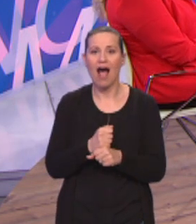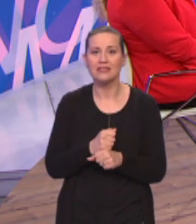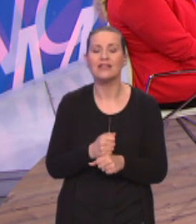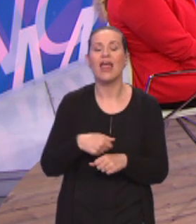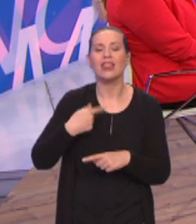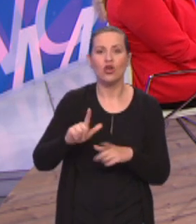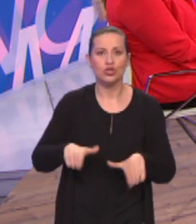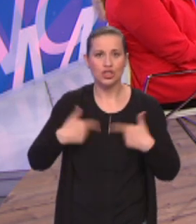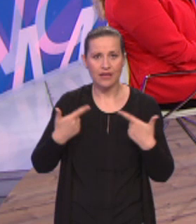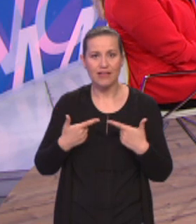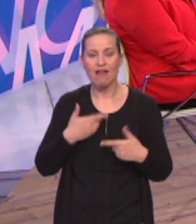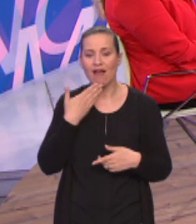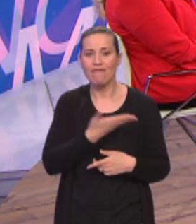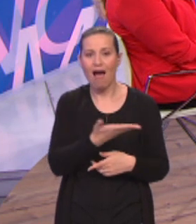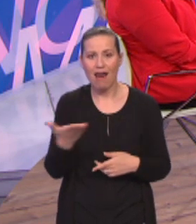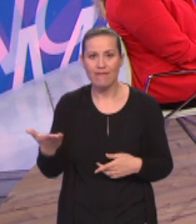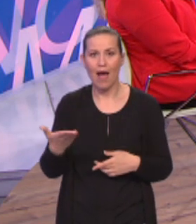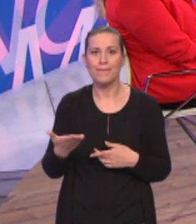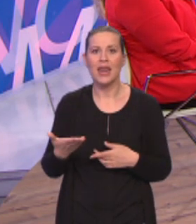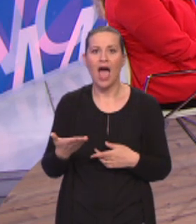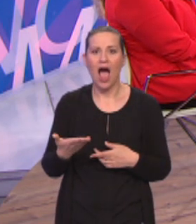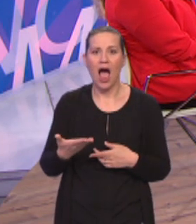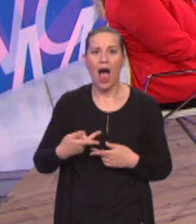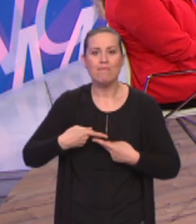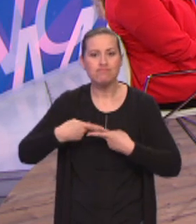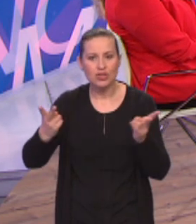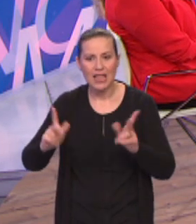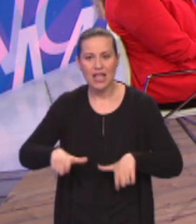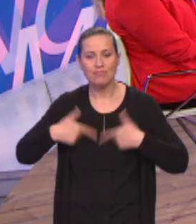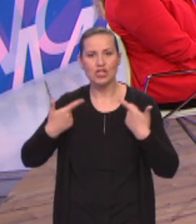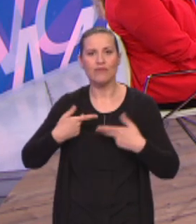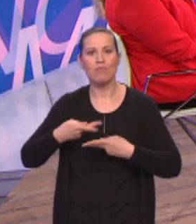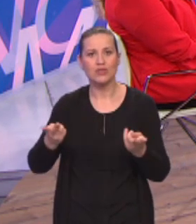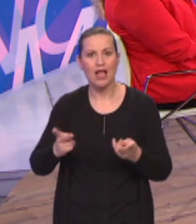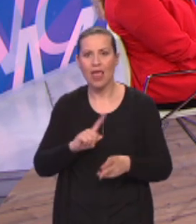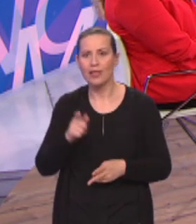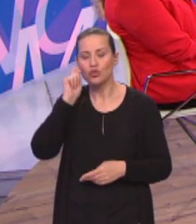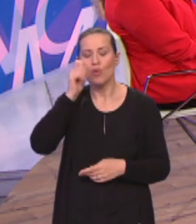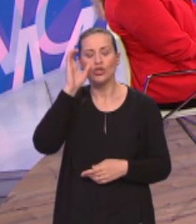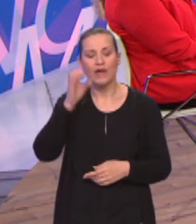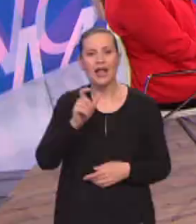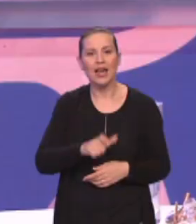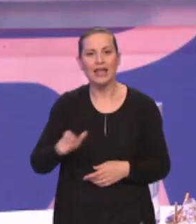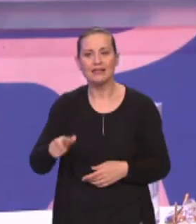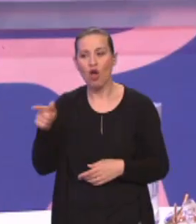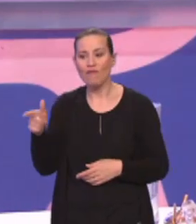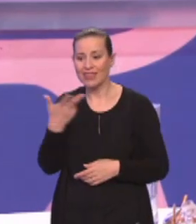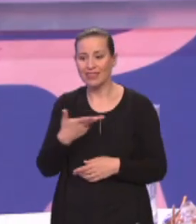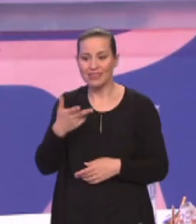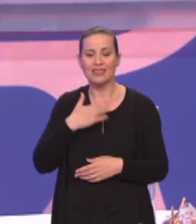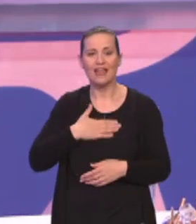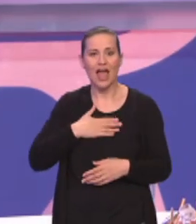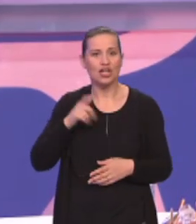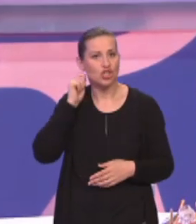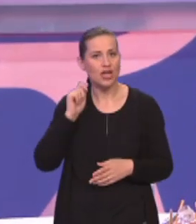živjeti. Hvala vam na svim vašim poslanjima, životnim poslanjima. Nisu, poštovani i dragi gledatelji, ove drage žene ovdje